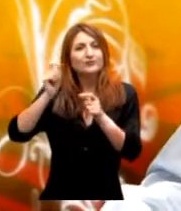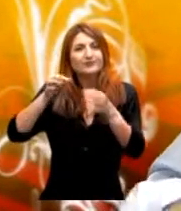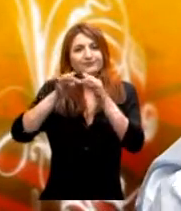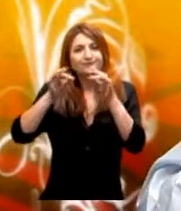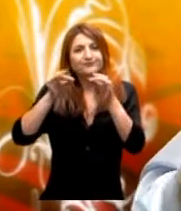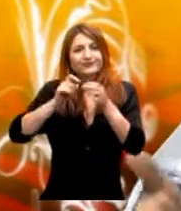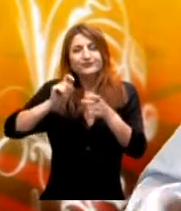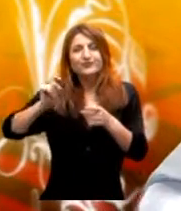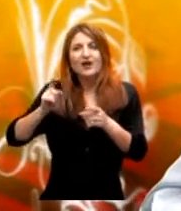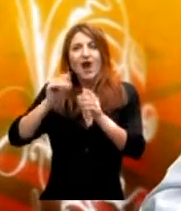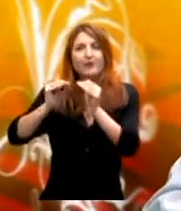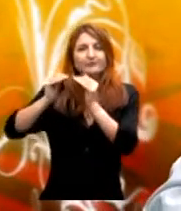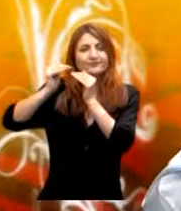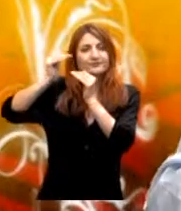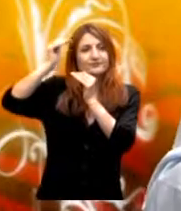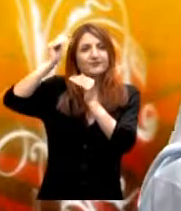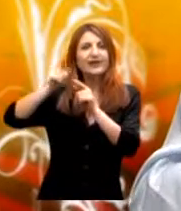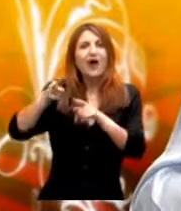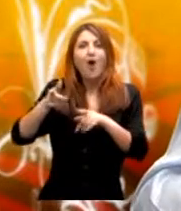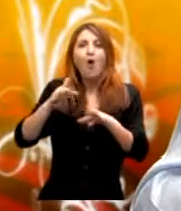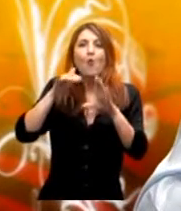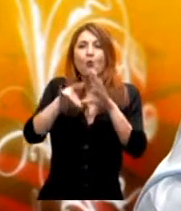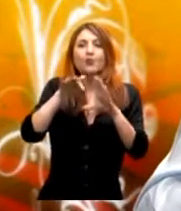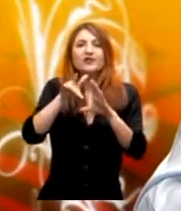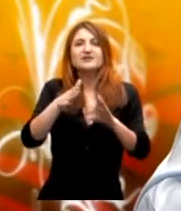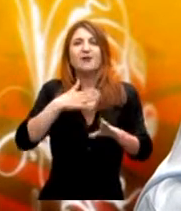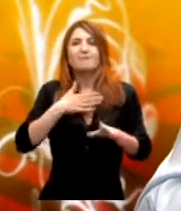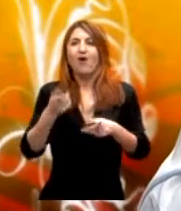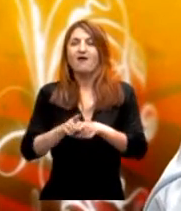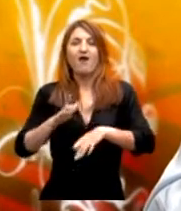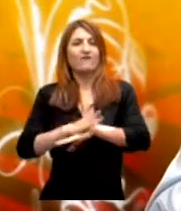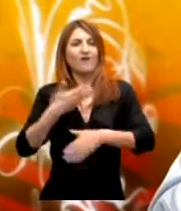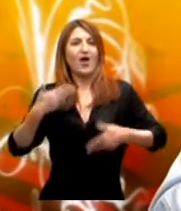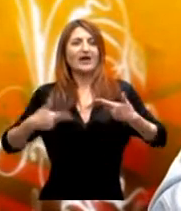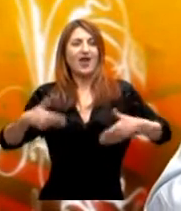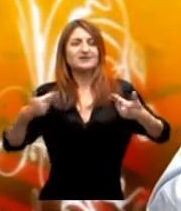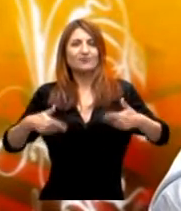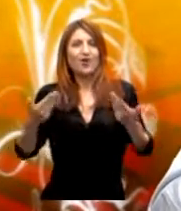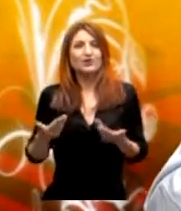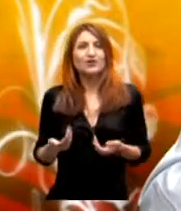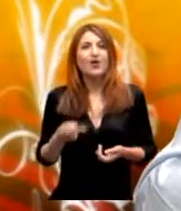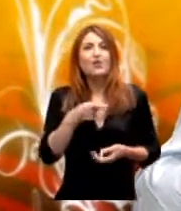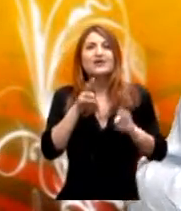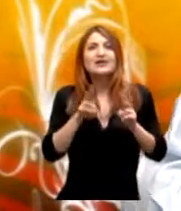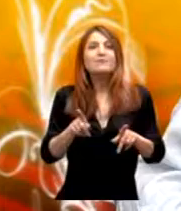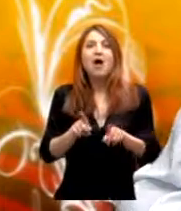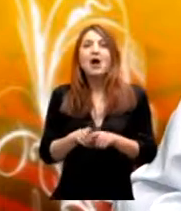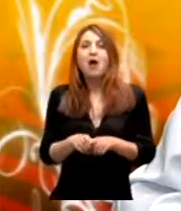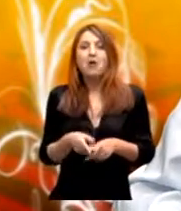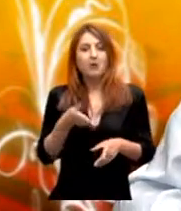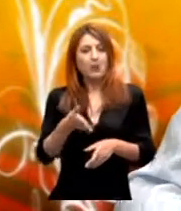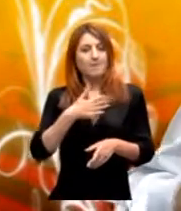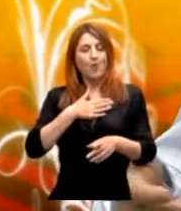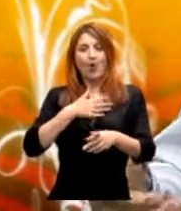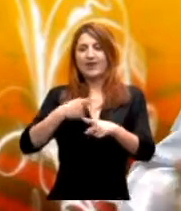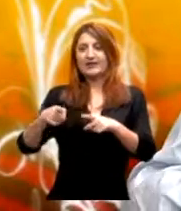odnosno dopamin podiže se i djeluju na opće raspoloženje čovjeka, djeluje na njega da on ima nekakvi smisao živjeti.